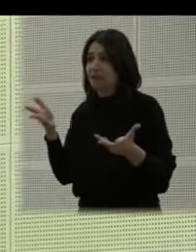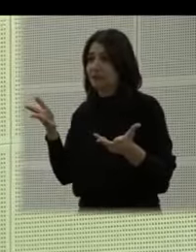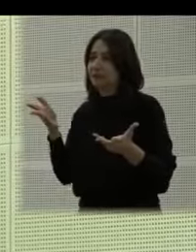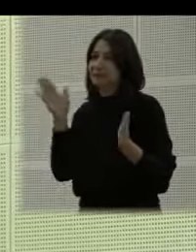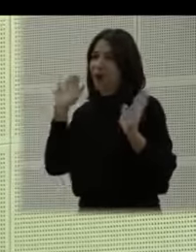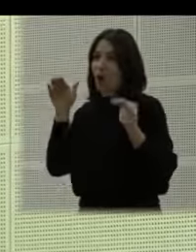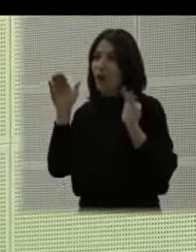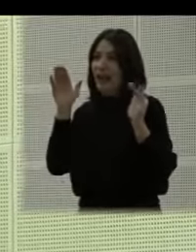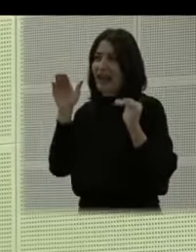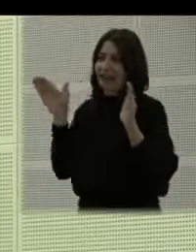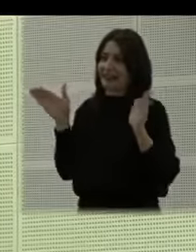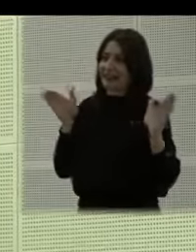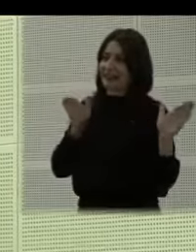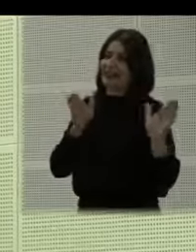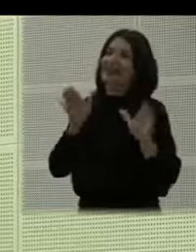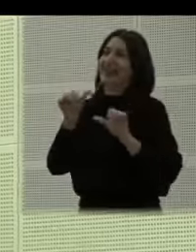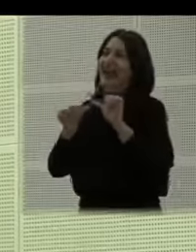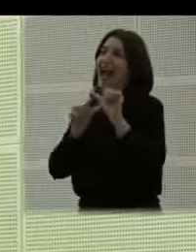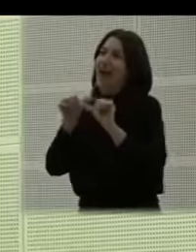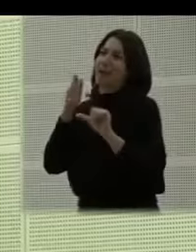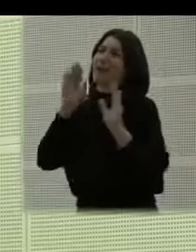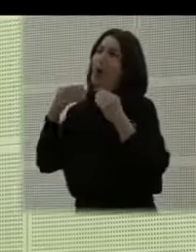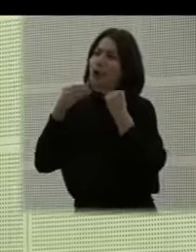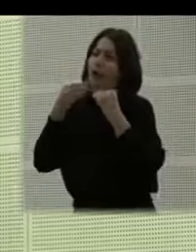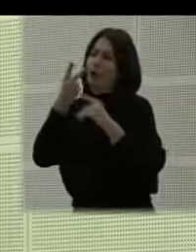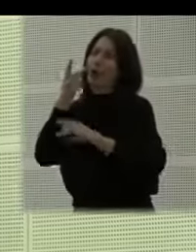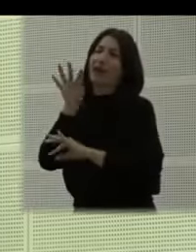cioè, andiamo dritti al punto, no?